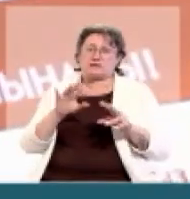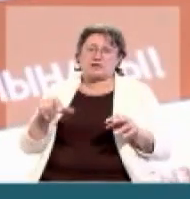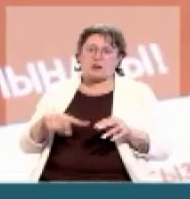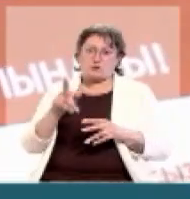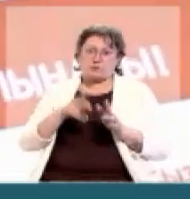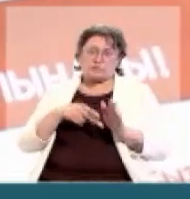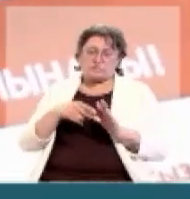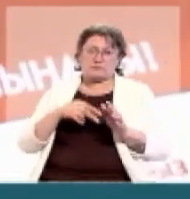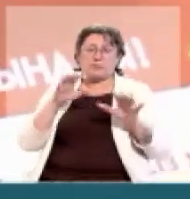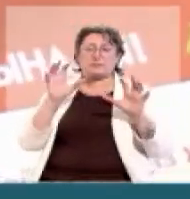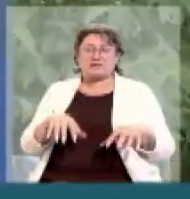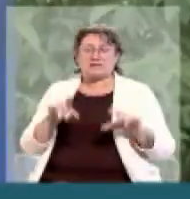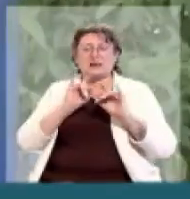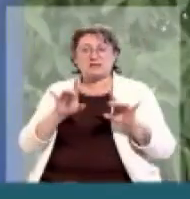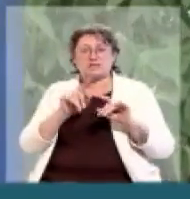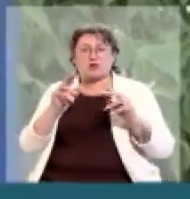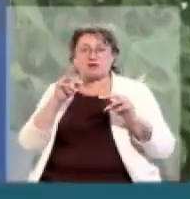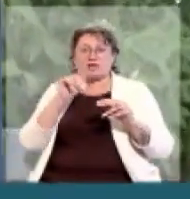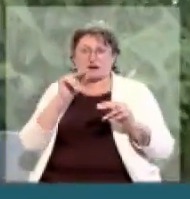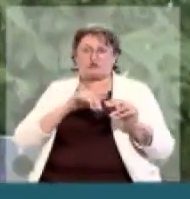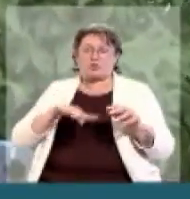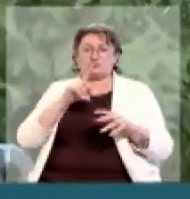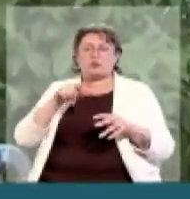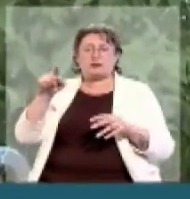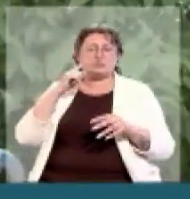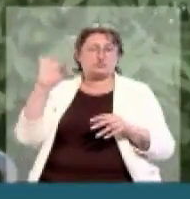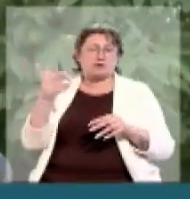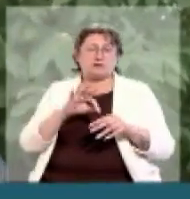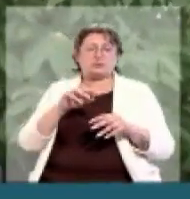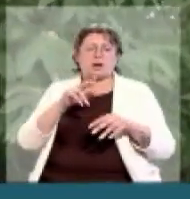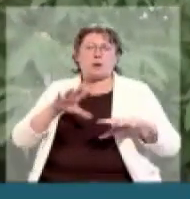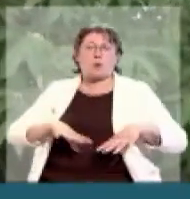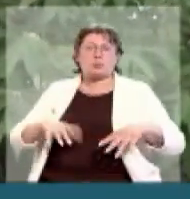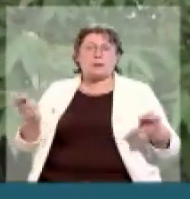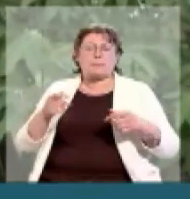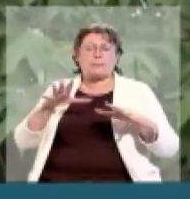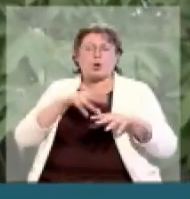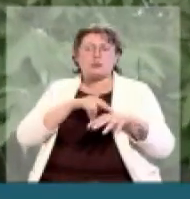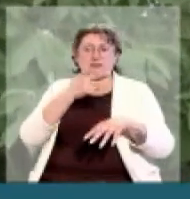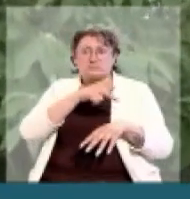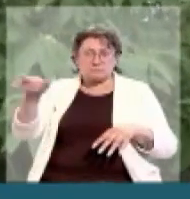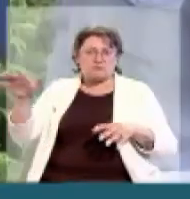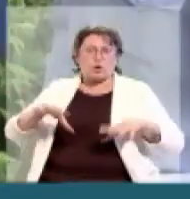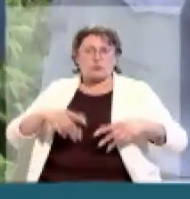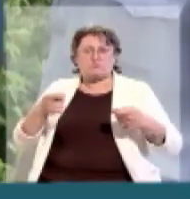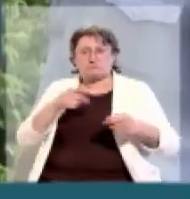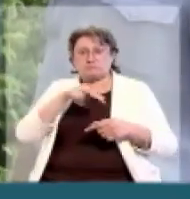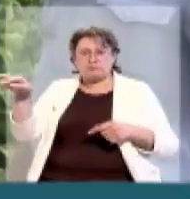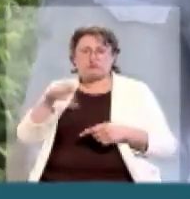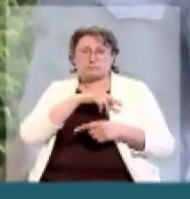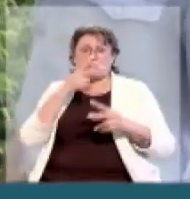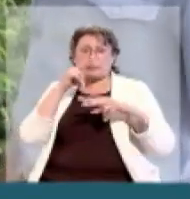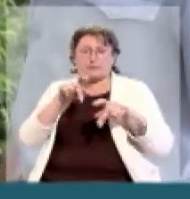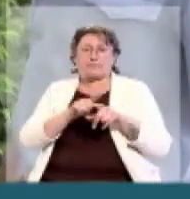Председатель дачного общества рассказал, что территорию вдоль железной дороги часто патрулирует конная полиция. Они также раздают брошюры и